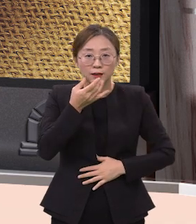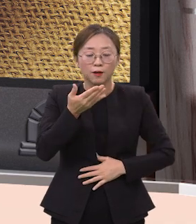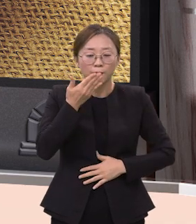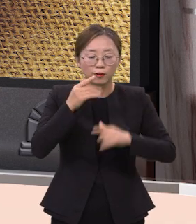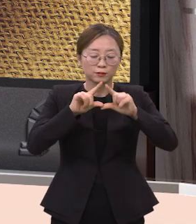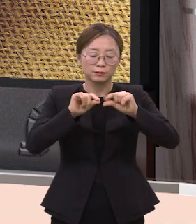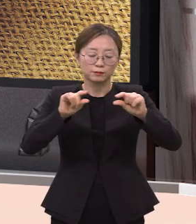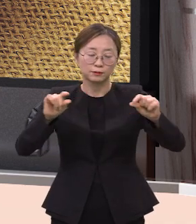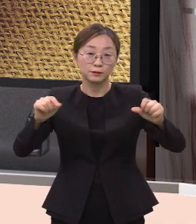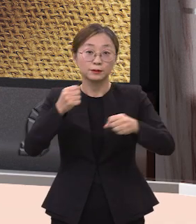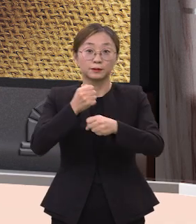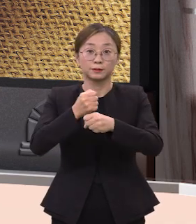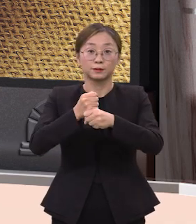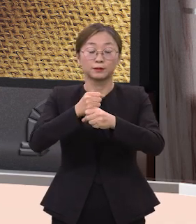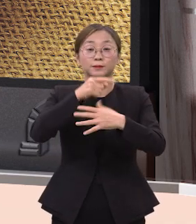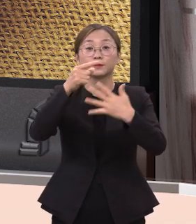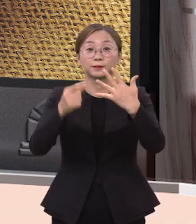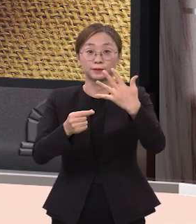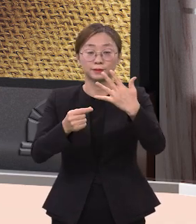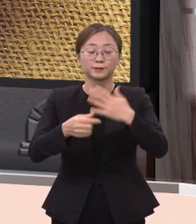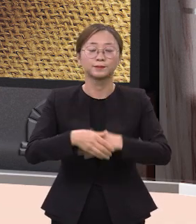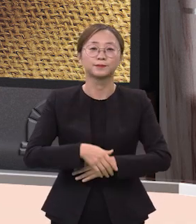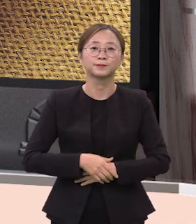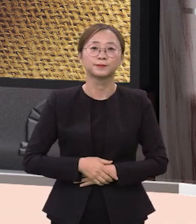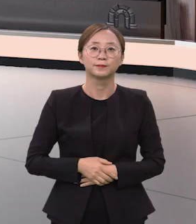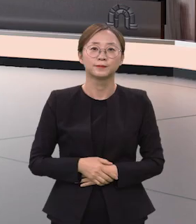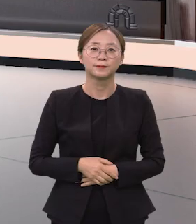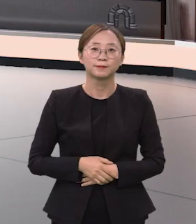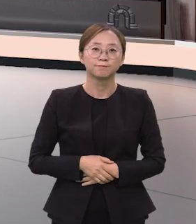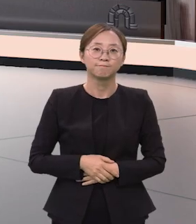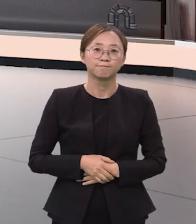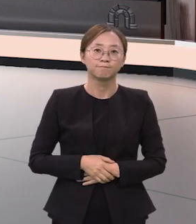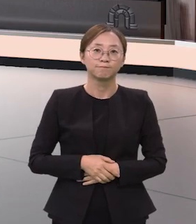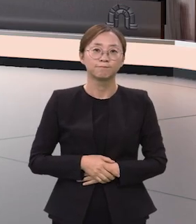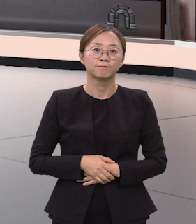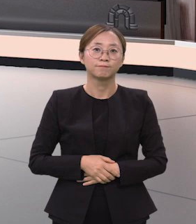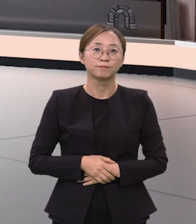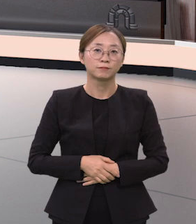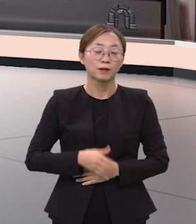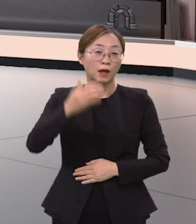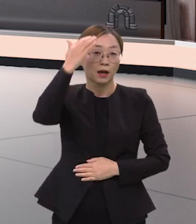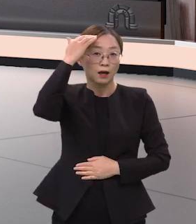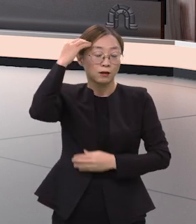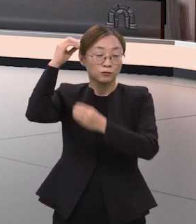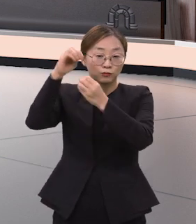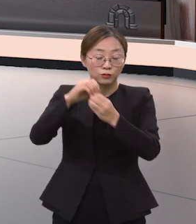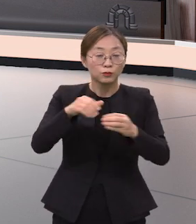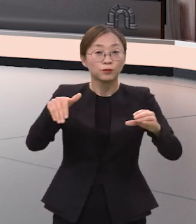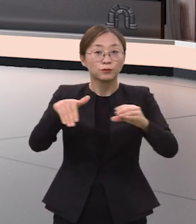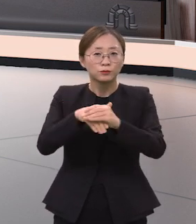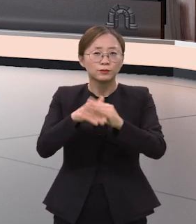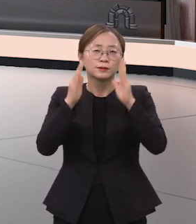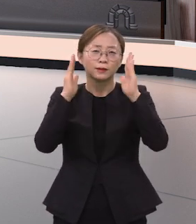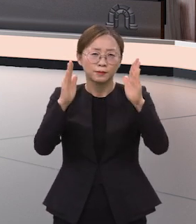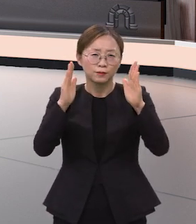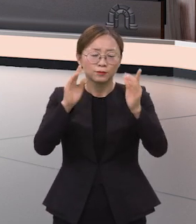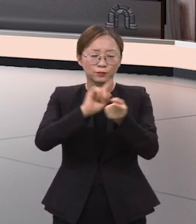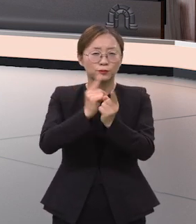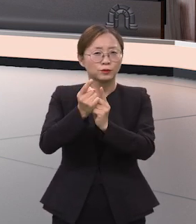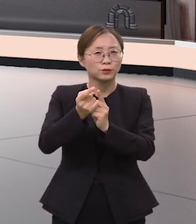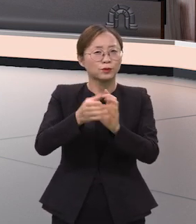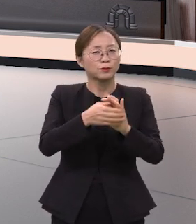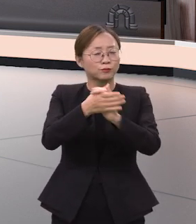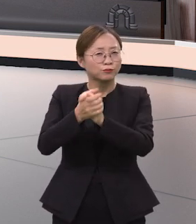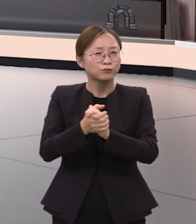등 전통 음식 만들기 프로그램들을 진행했는데요. 다문화 가족은 한국의 전통 문화를 배우고 친목을 다지는